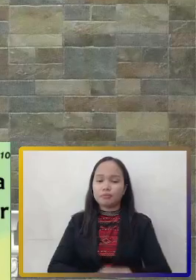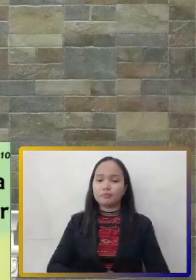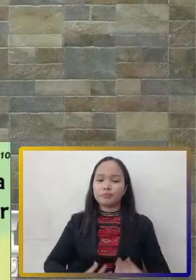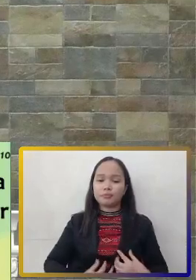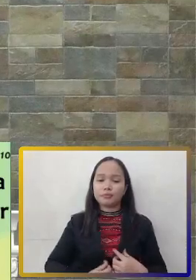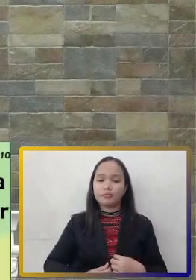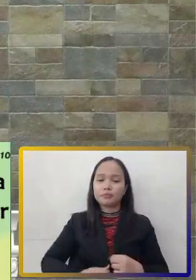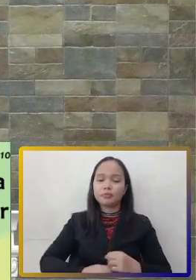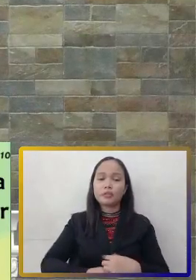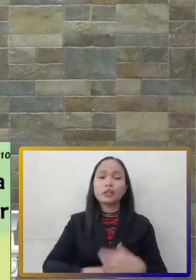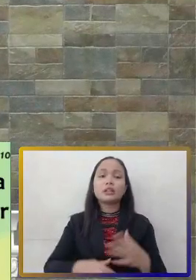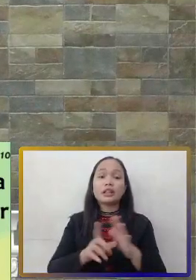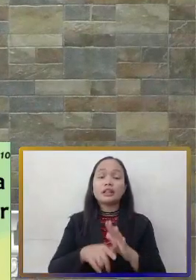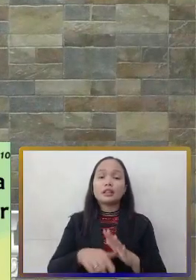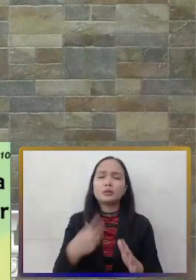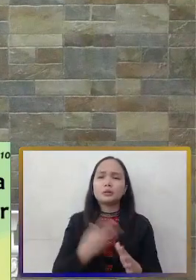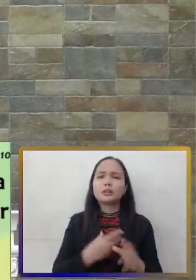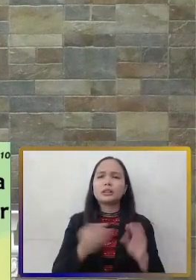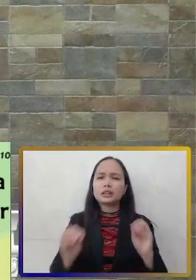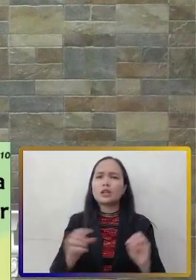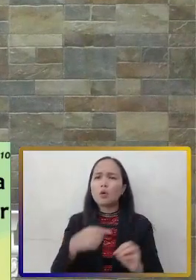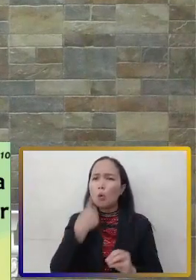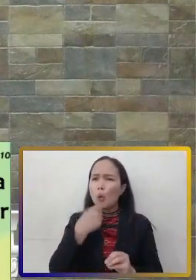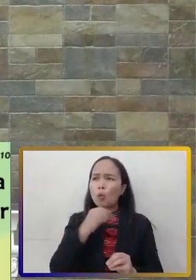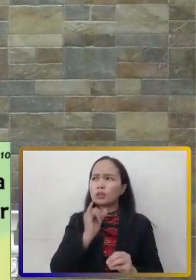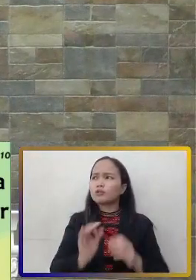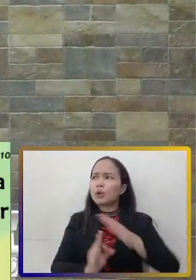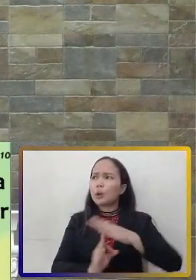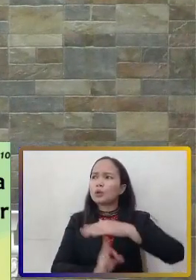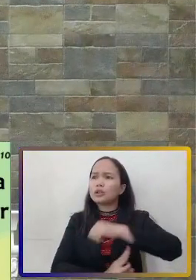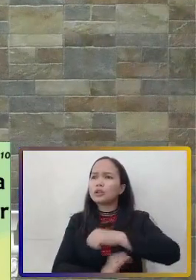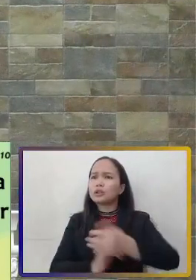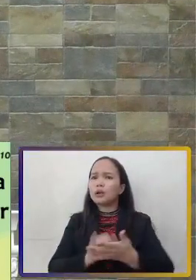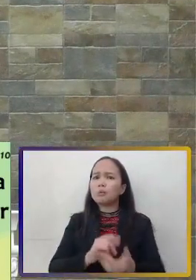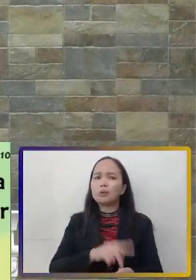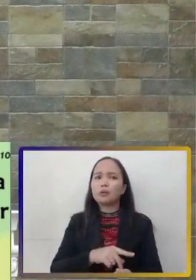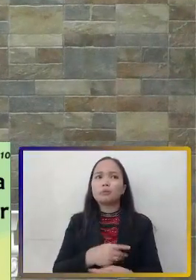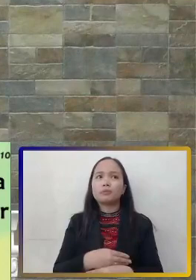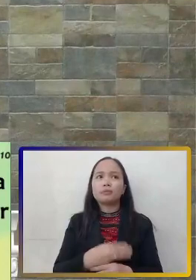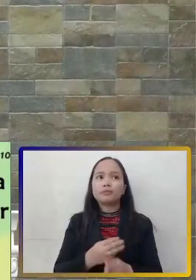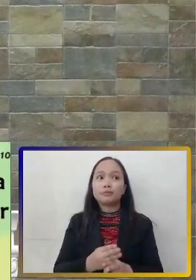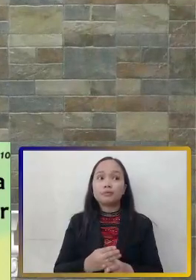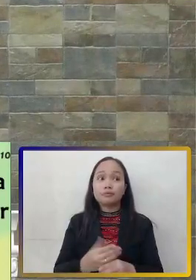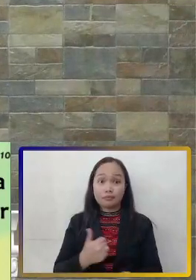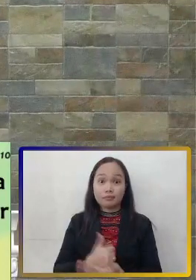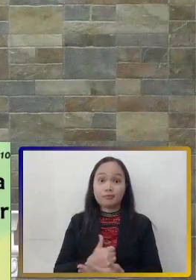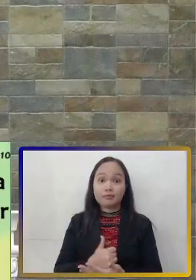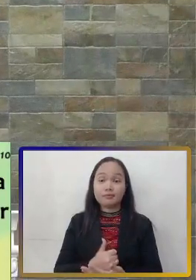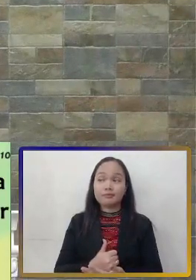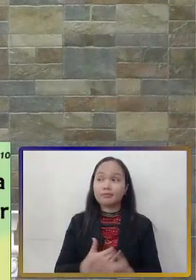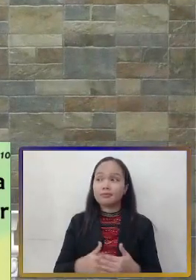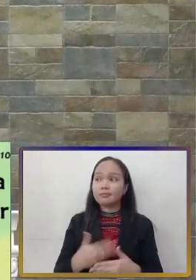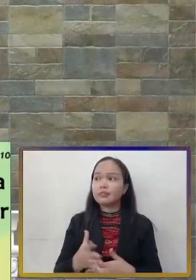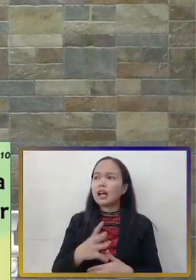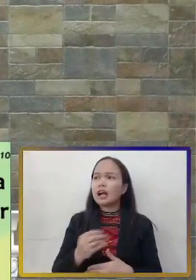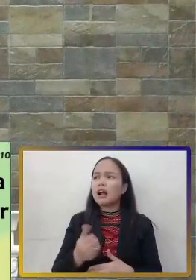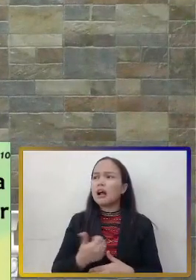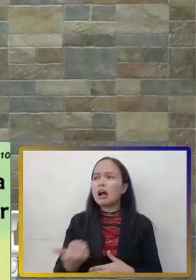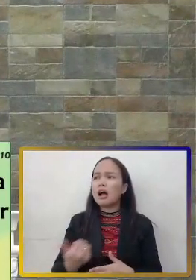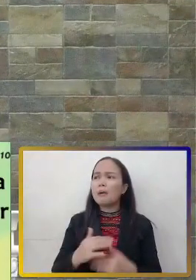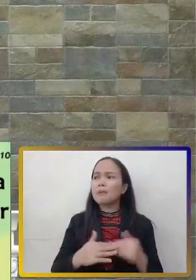yung foundation na nilay down ni Paul, all right? Are you following me? And another built thereon,